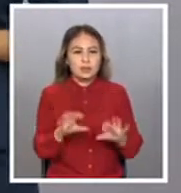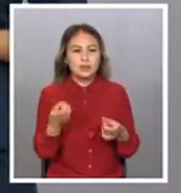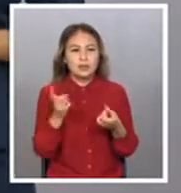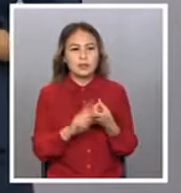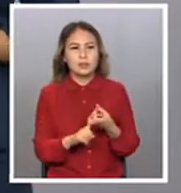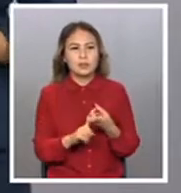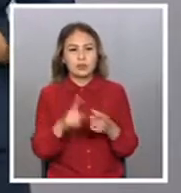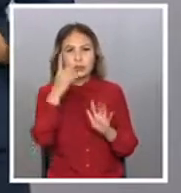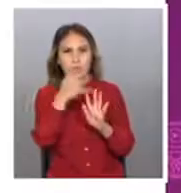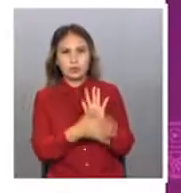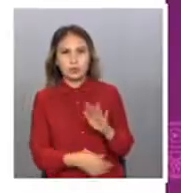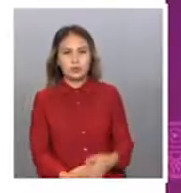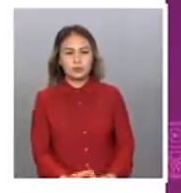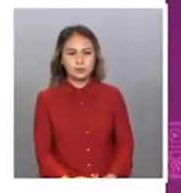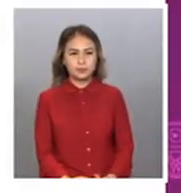сәйкес түсіндіріңіз.